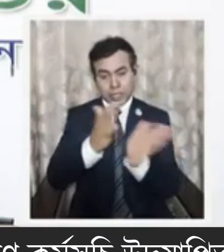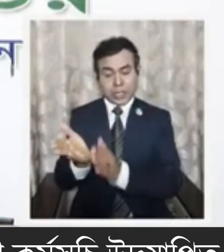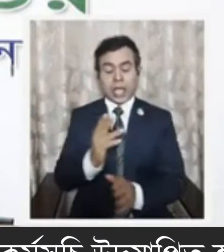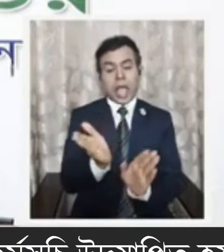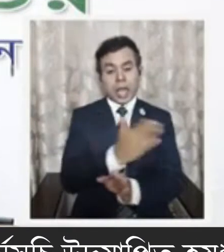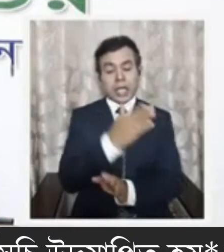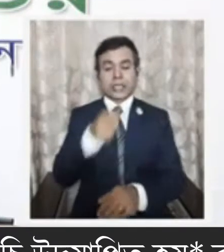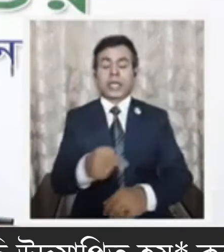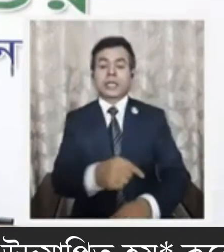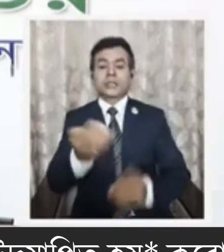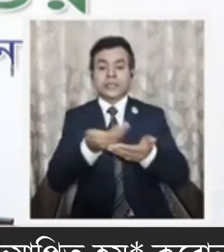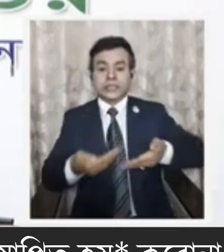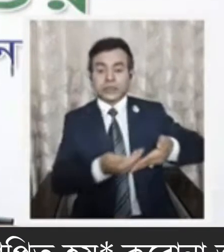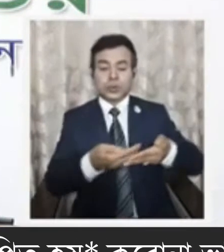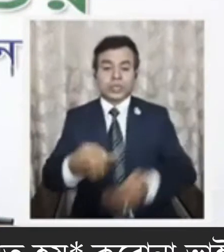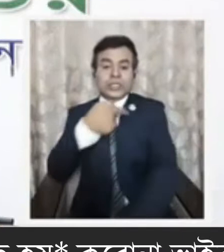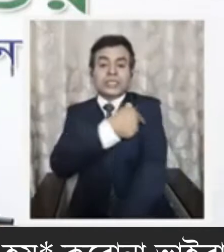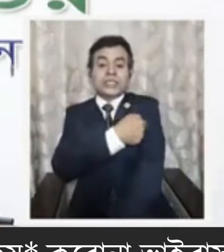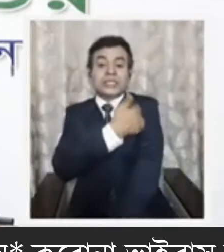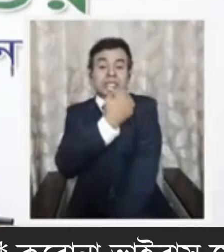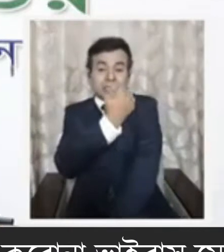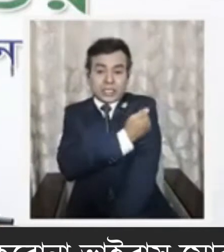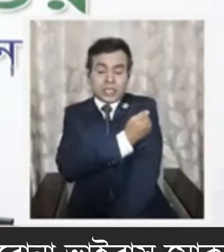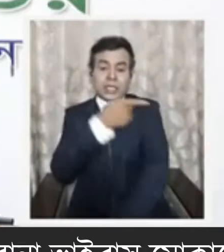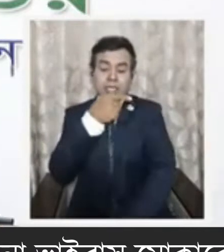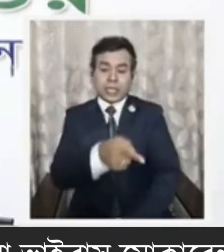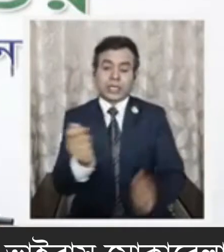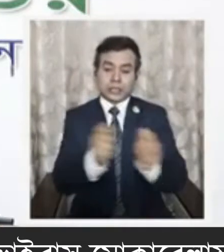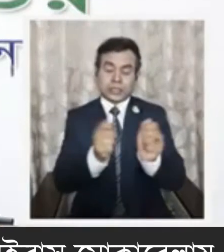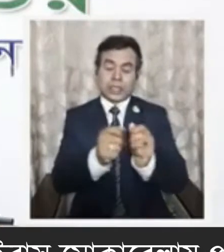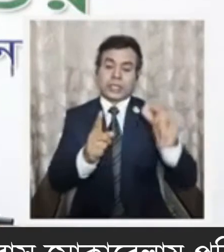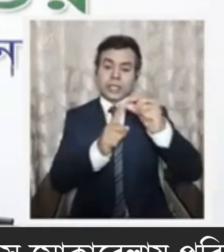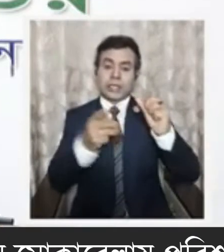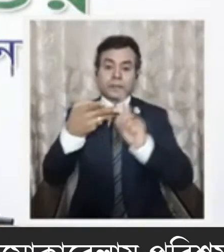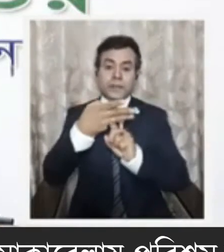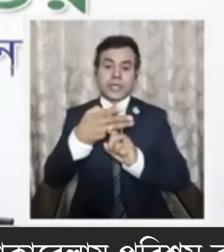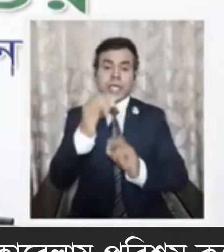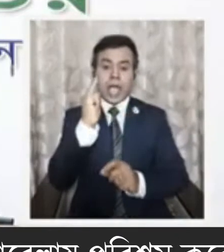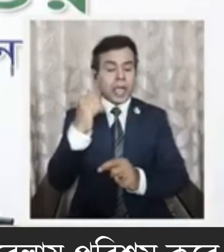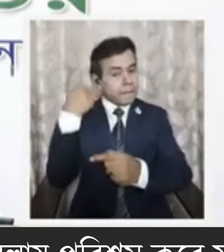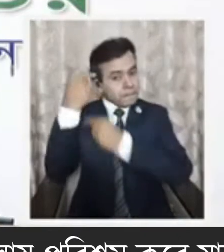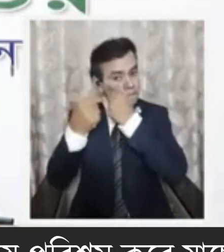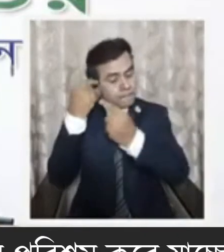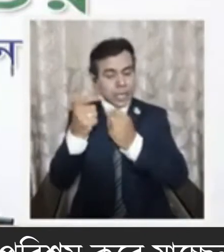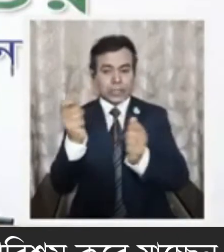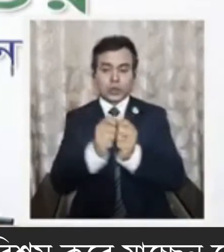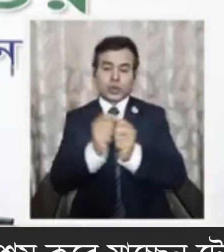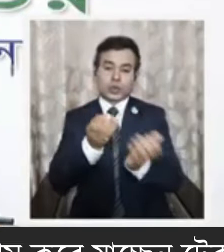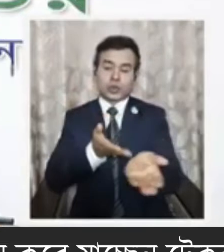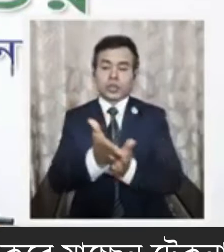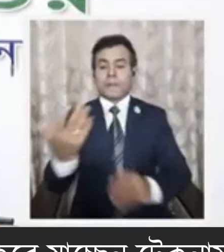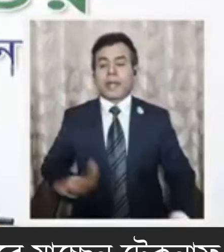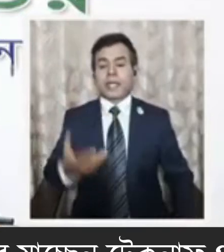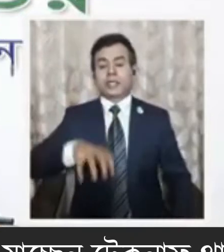17 জুনের বুলেটিনে। বুলেটিনে বরাবরের মতো করোনা ভাইরাস থেকে সুরক্ষিত থাকতে সবাইকে সাবান দিয়ে হাত ধোয়া, মুখে মাস্ক পরা